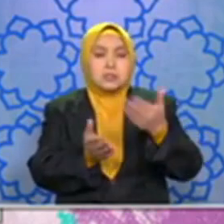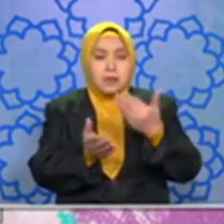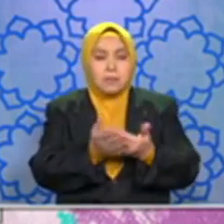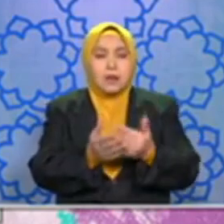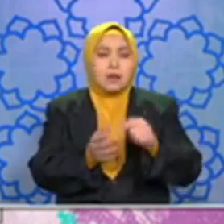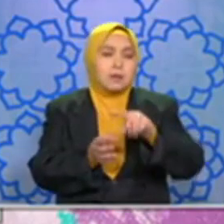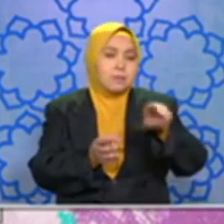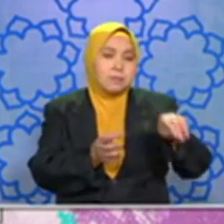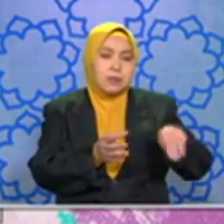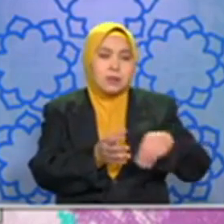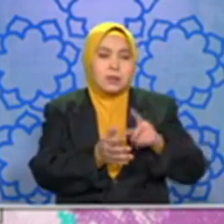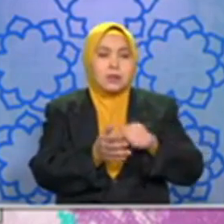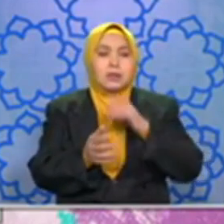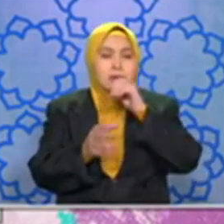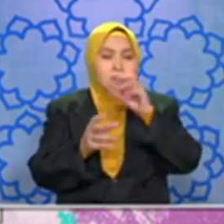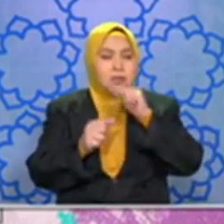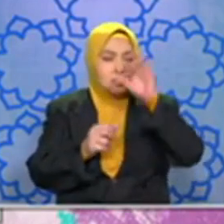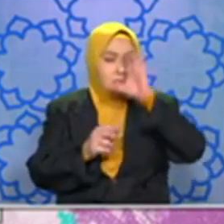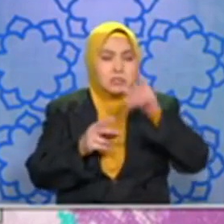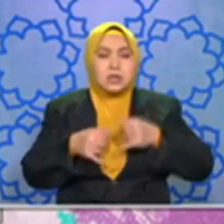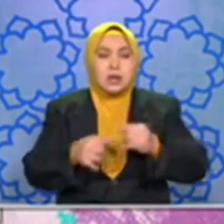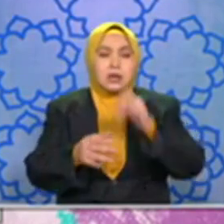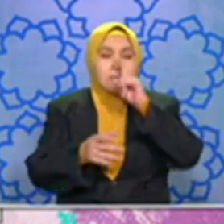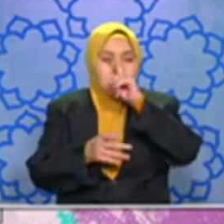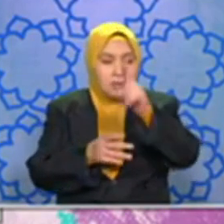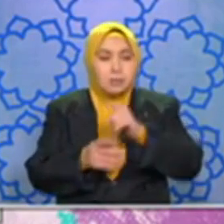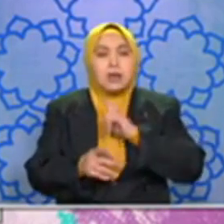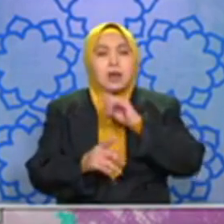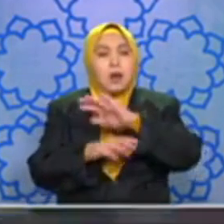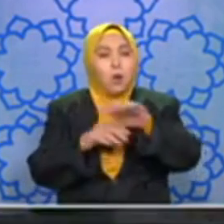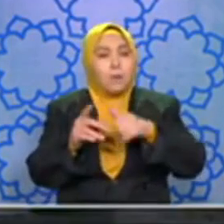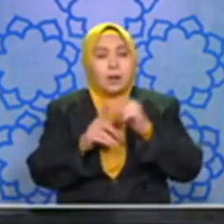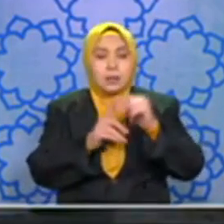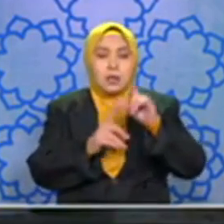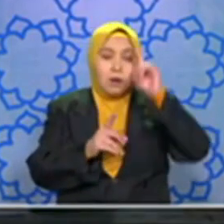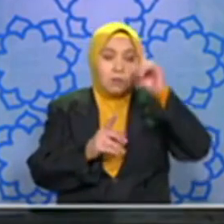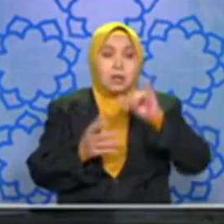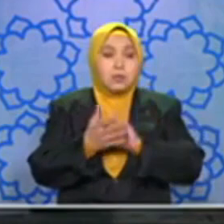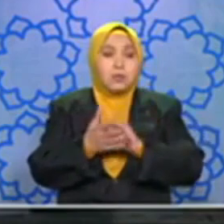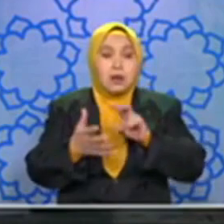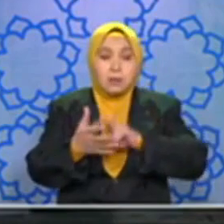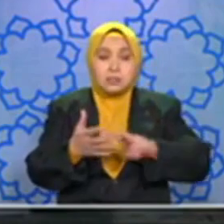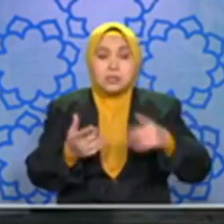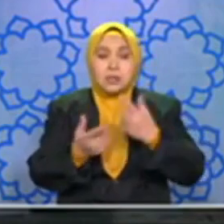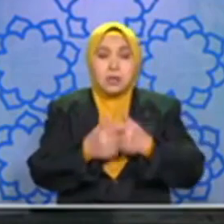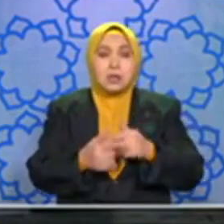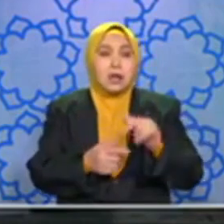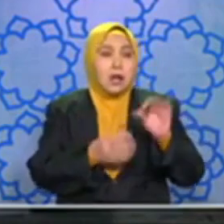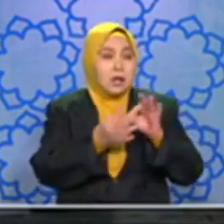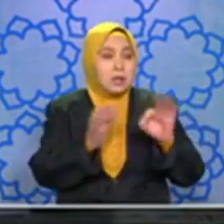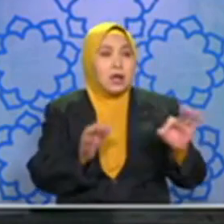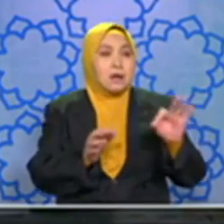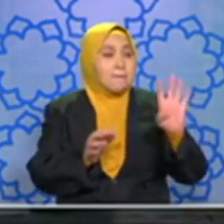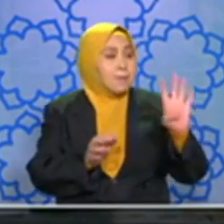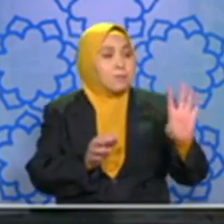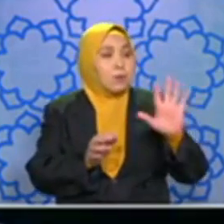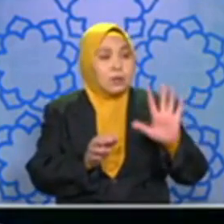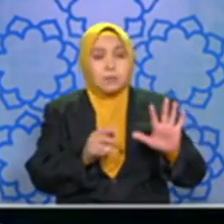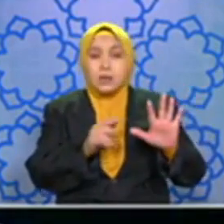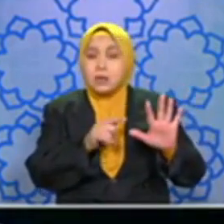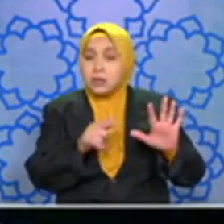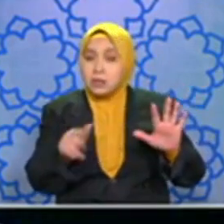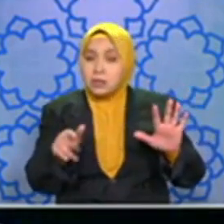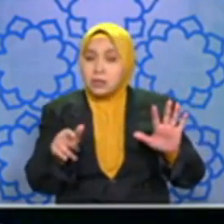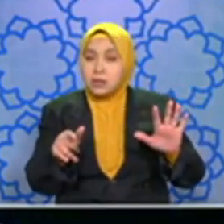جديدا صدق الله العظيم. Surah Al-Azim, kita dalam bacaan daripada ayat 45 Ustaz ya, daripada ayat